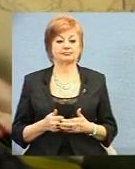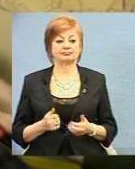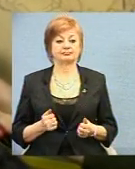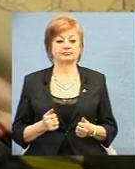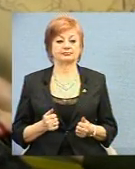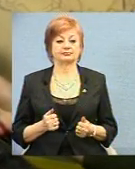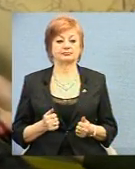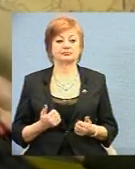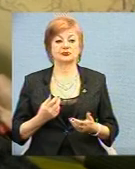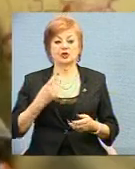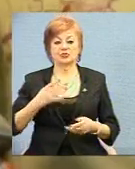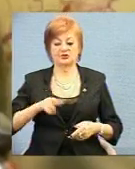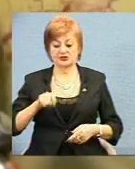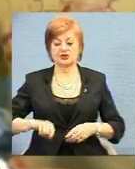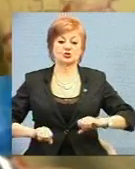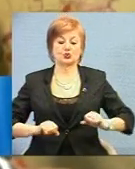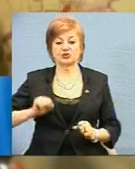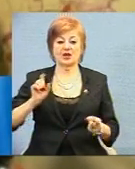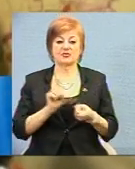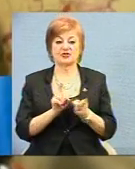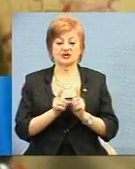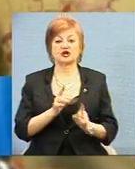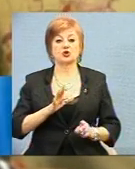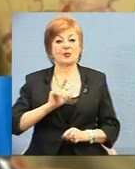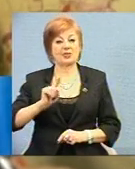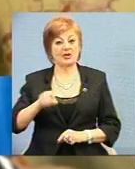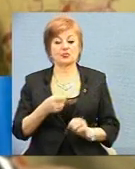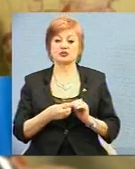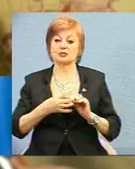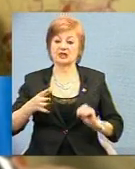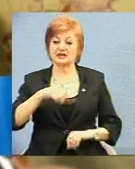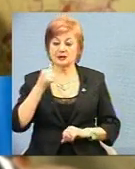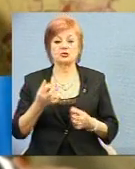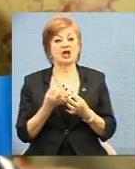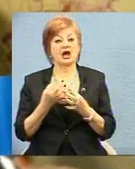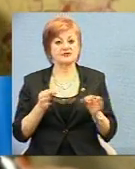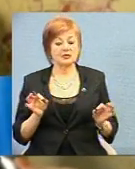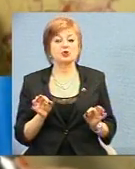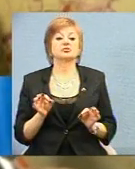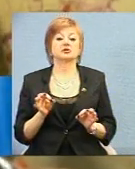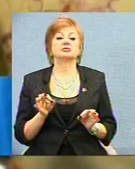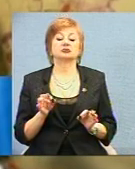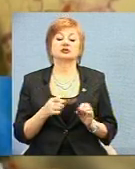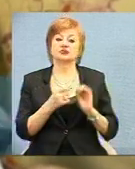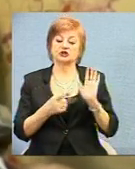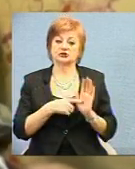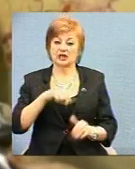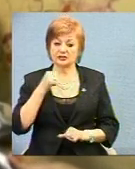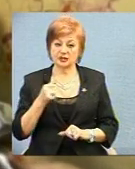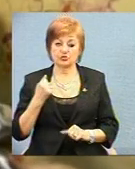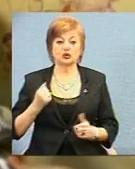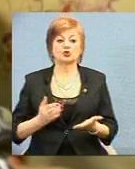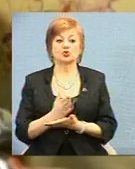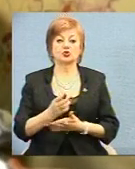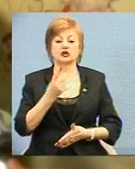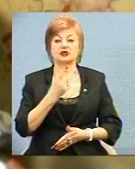Опять-таки з побратимами зустрілися. Був мобілізований в 2015 році, демобілізований в 2016 році, служив